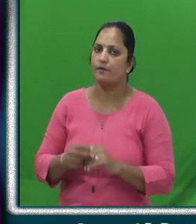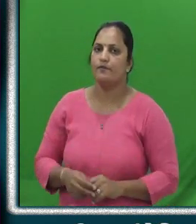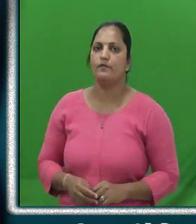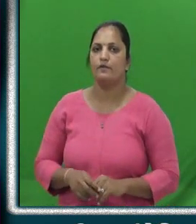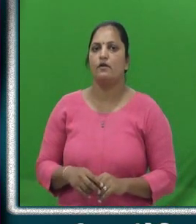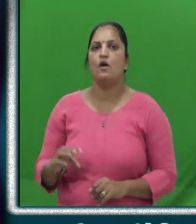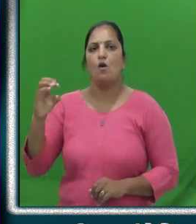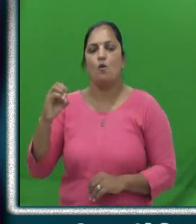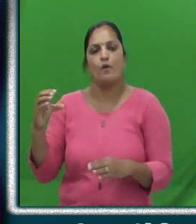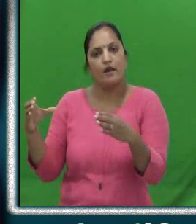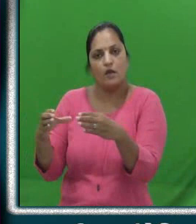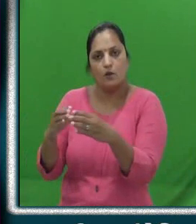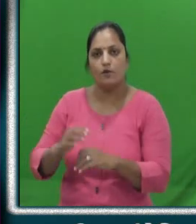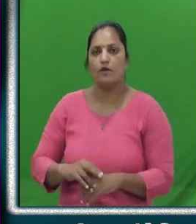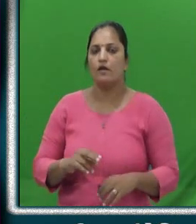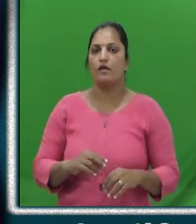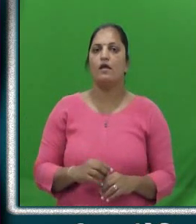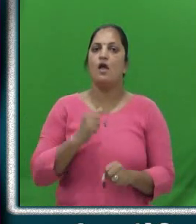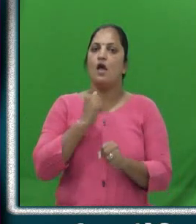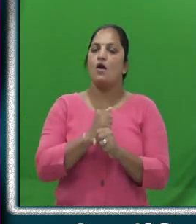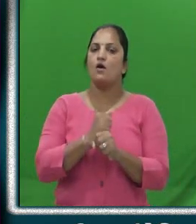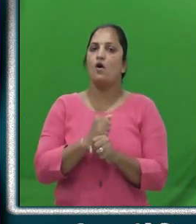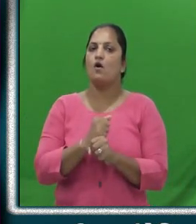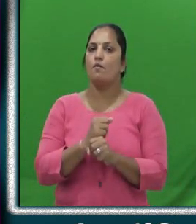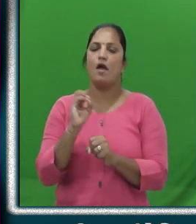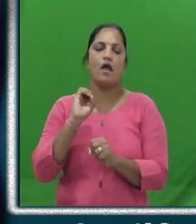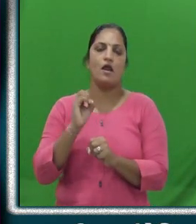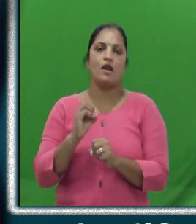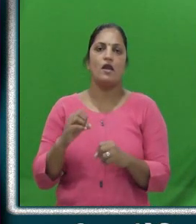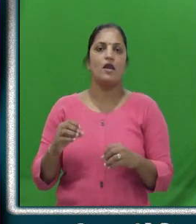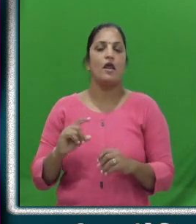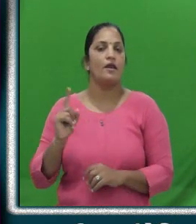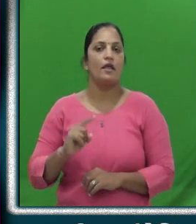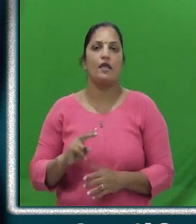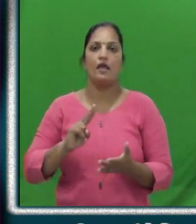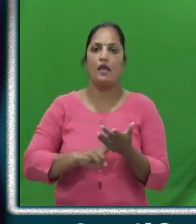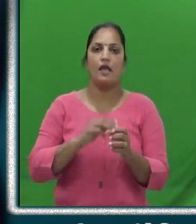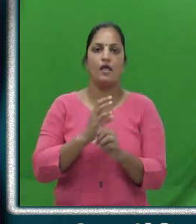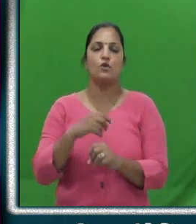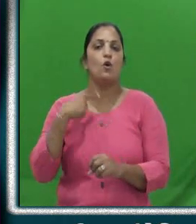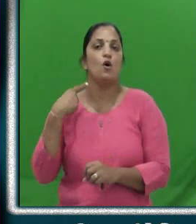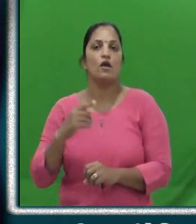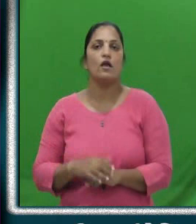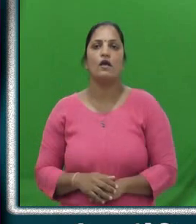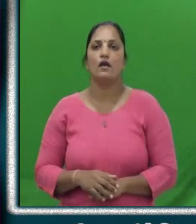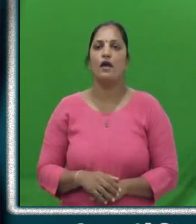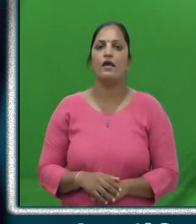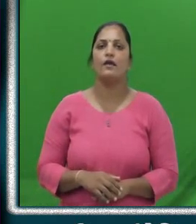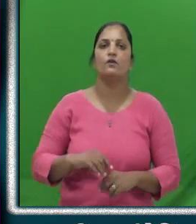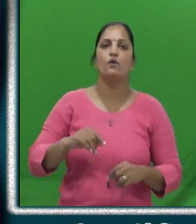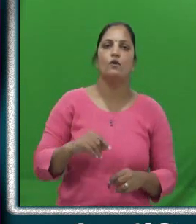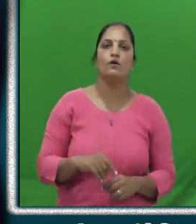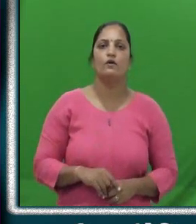સરકારી, ઓર્ગેનાઇઝેશન એટલે સંસ્થા. બિન સરકારી સંસ્થા. કઈ બિન સરકારી સંસ્થાની સ્થાપના કરી